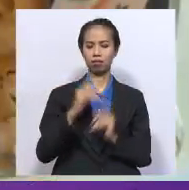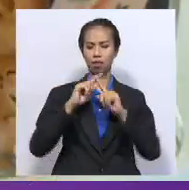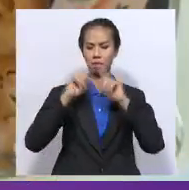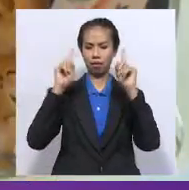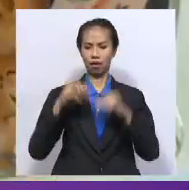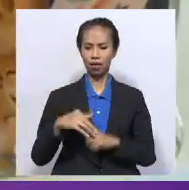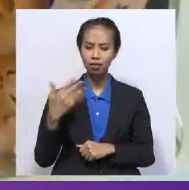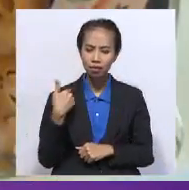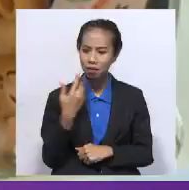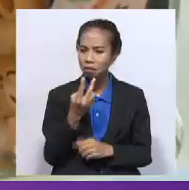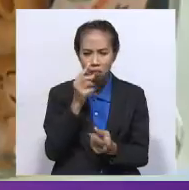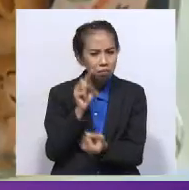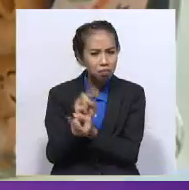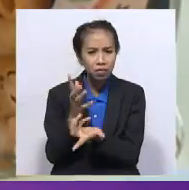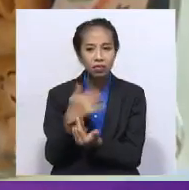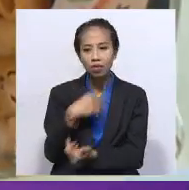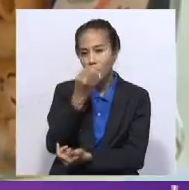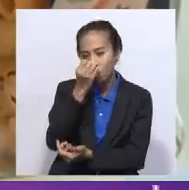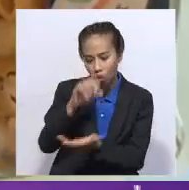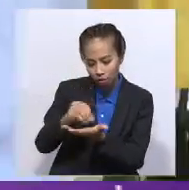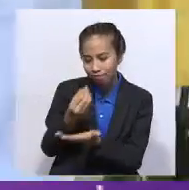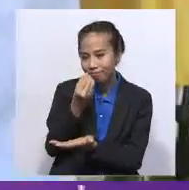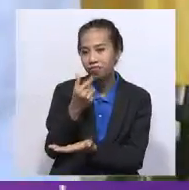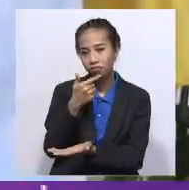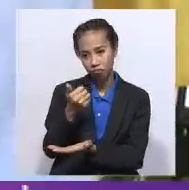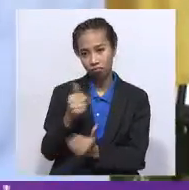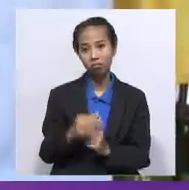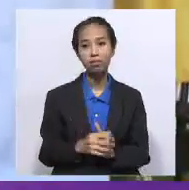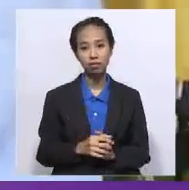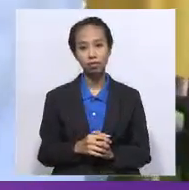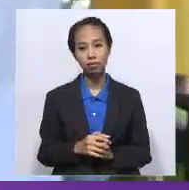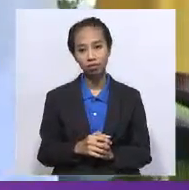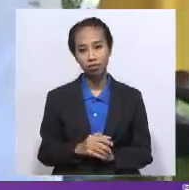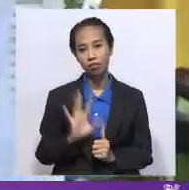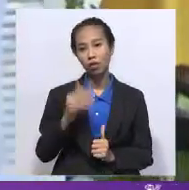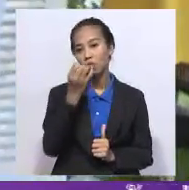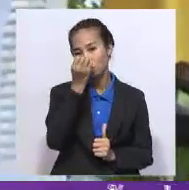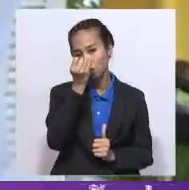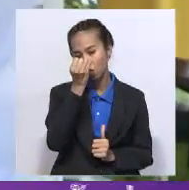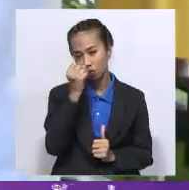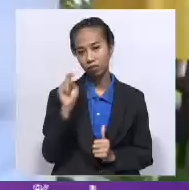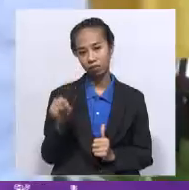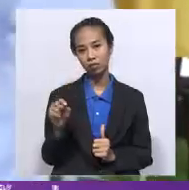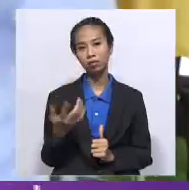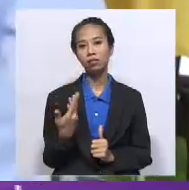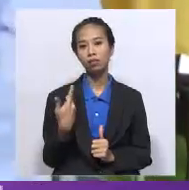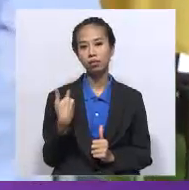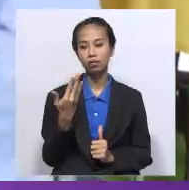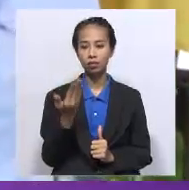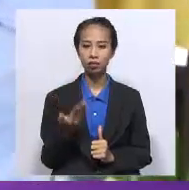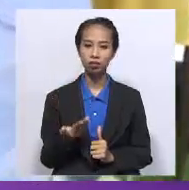ได้ยินกันนะคุณผู้ชม ใช่ค่ะลองชิมดูได้นะคะรสชาติอร่อยมาก ใครที่อยากทานรสชาติแปลกๆต้องมาลอง ใช่ค่ะมัสมั่น